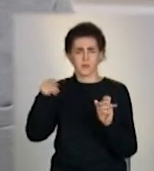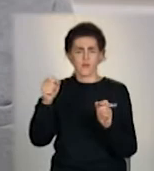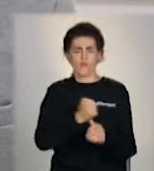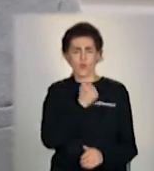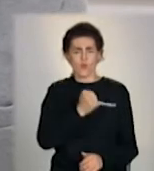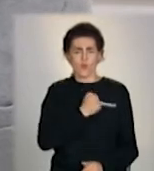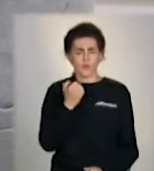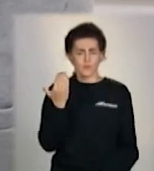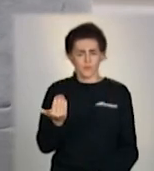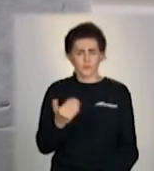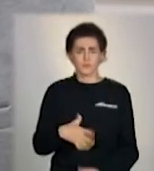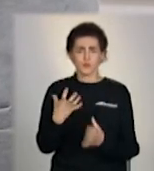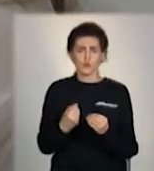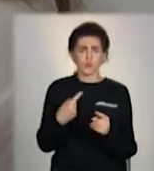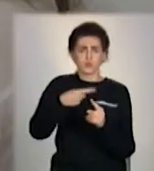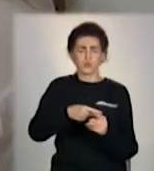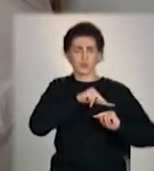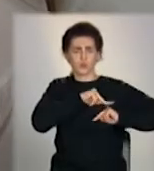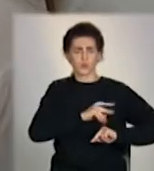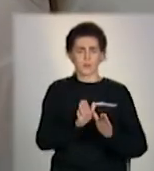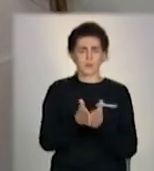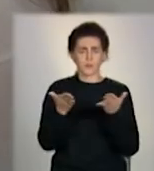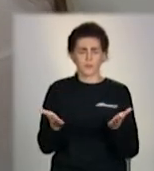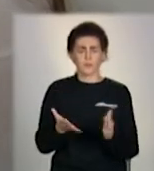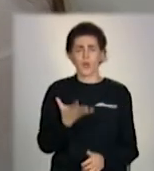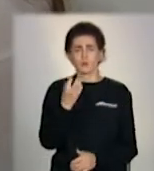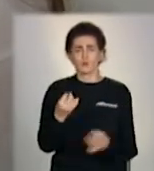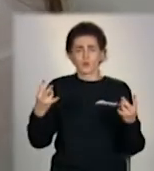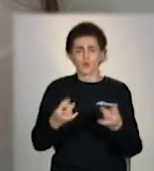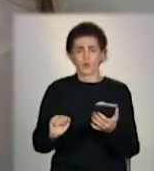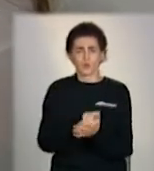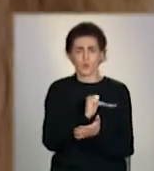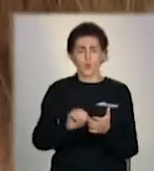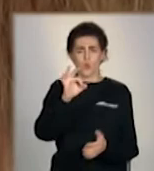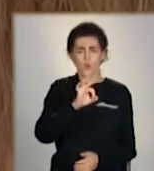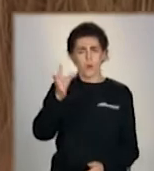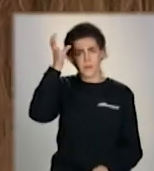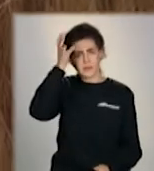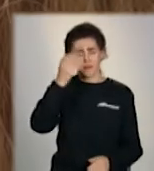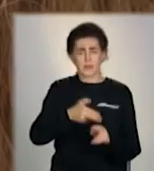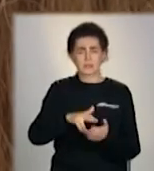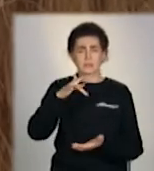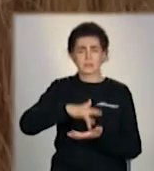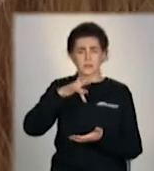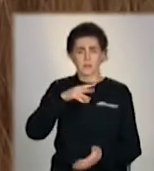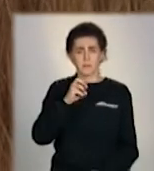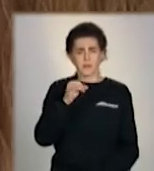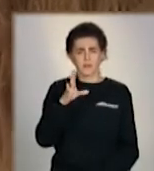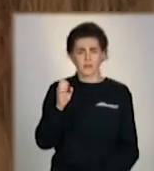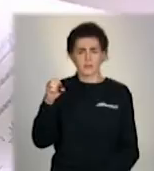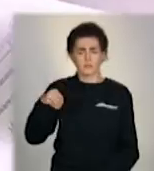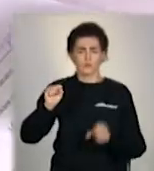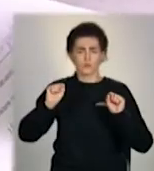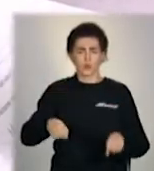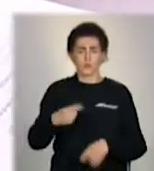воєнкомату. Дополнительно трудова книга. Також собою потрібно мати документи про освіту. До центру кар'єри «Мединвест» можна